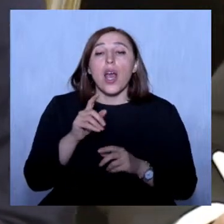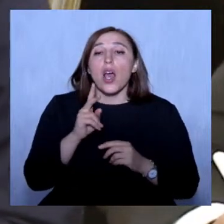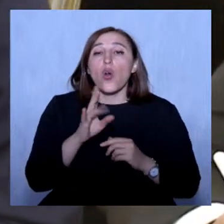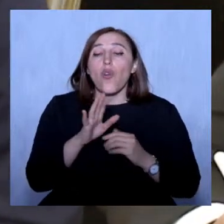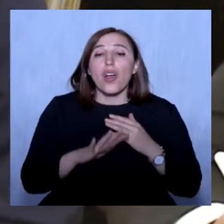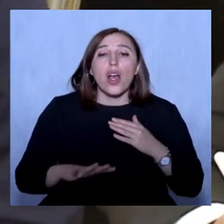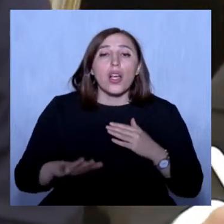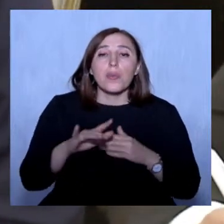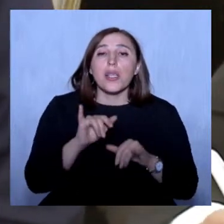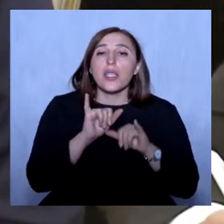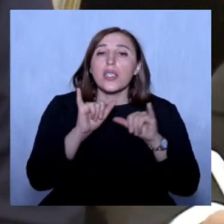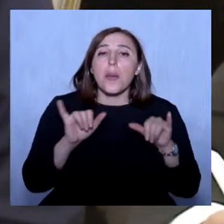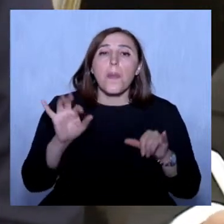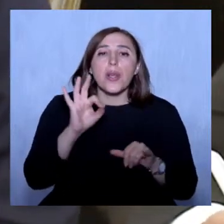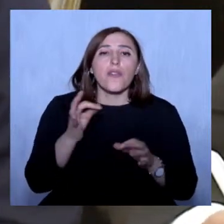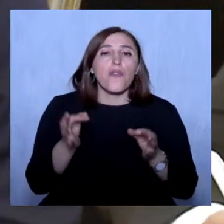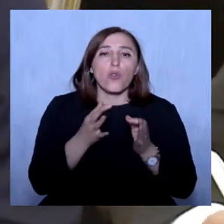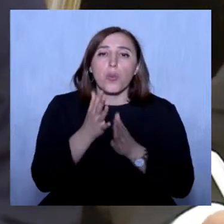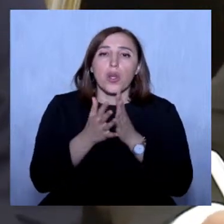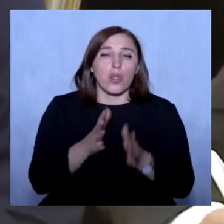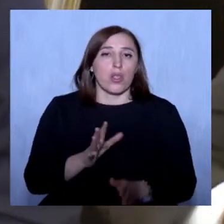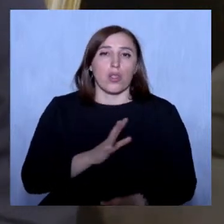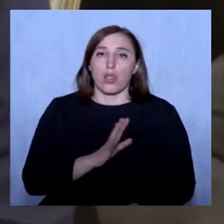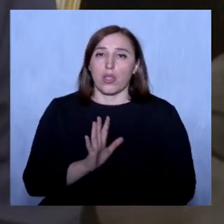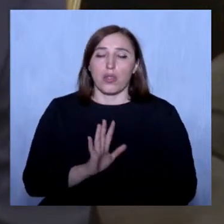հարավային կովկասի զարգացումների մասին։